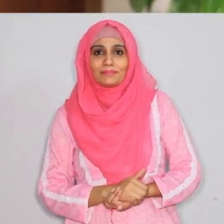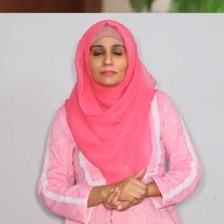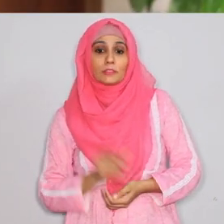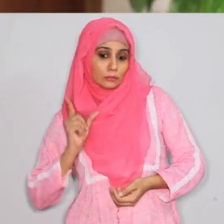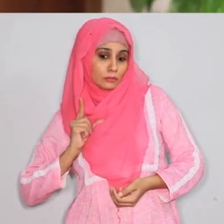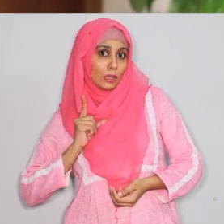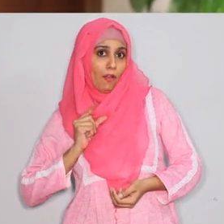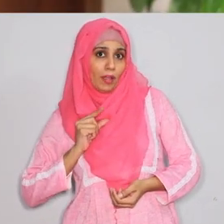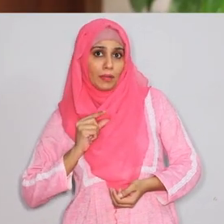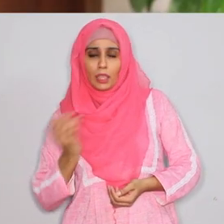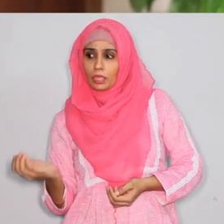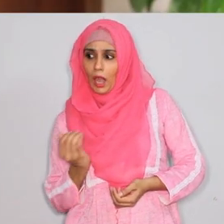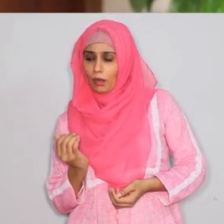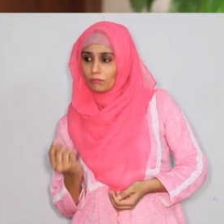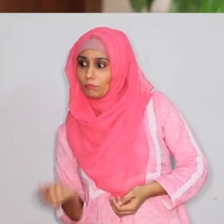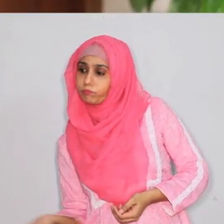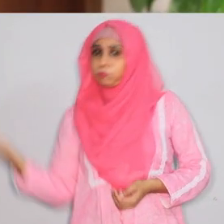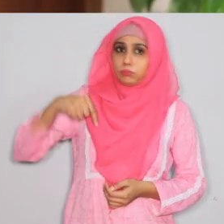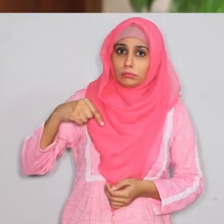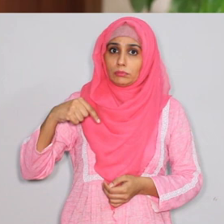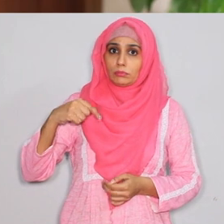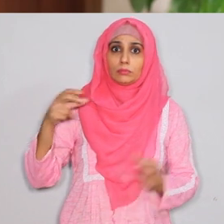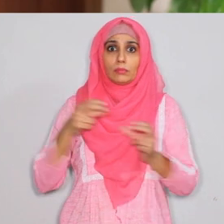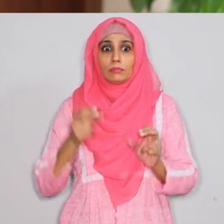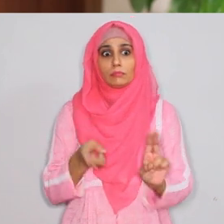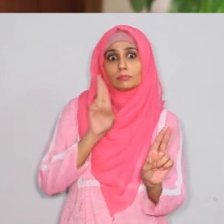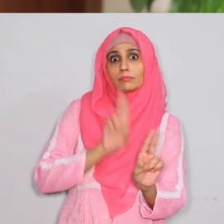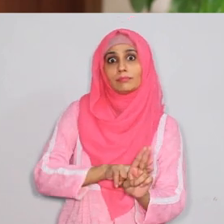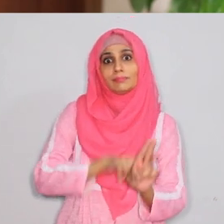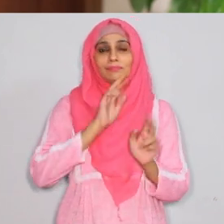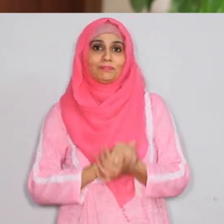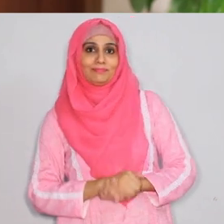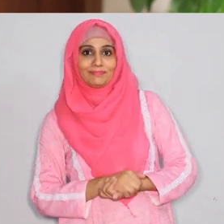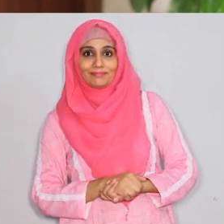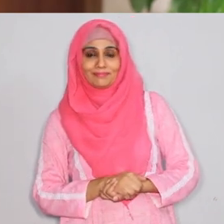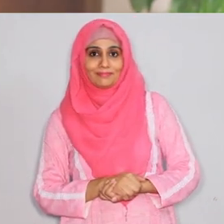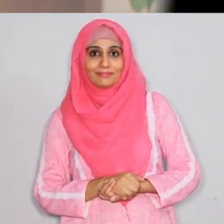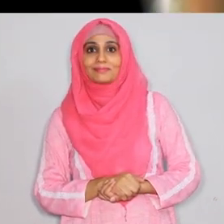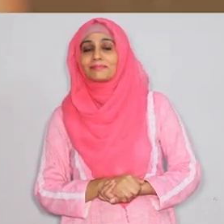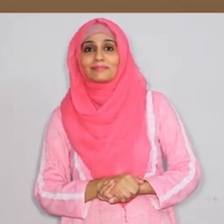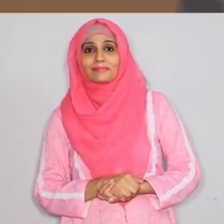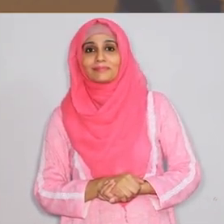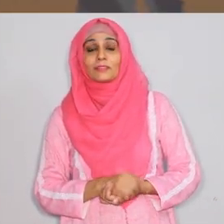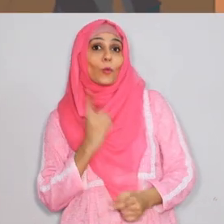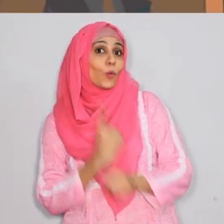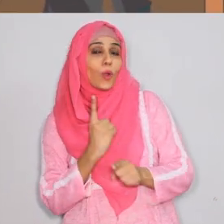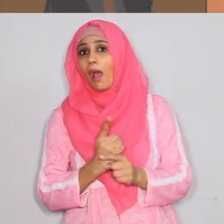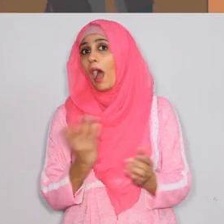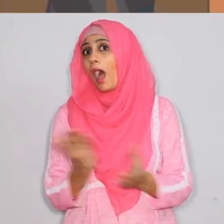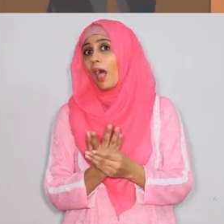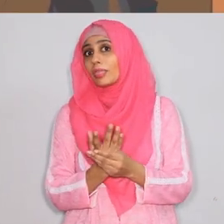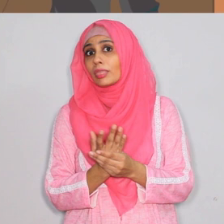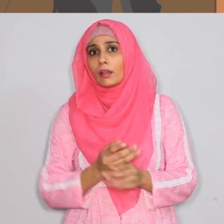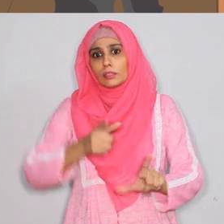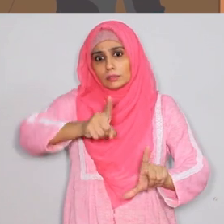सेफ्टी पिन दराज से उड़कर बाहर आ निकली और चिपकी उसके खिलौने पर। टीचर के हाथ से